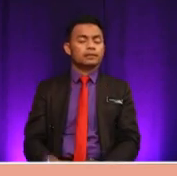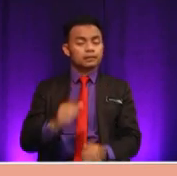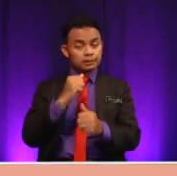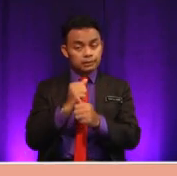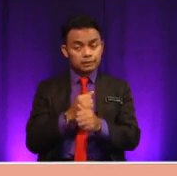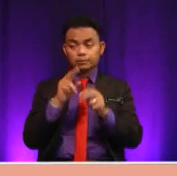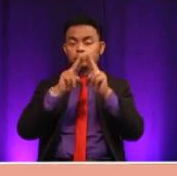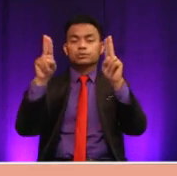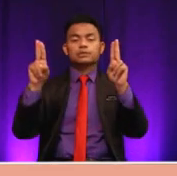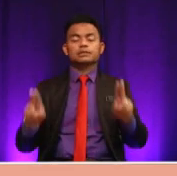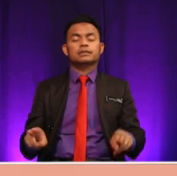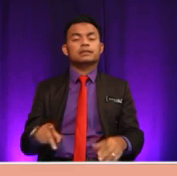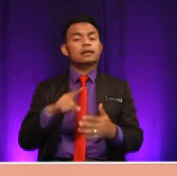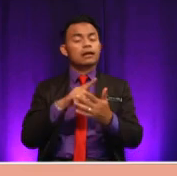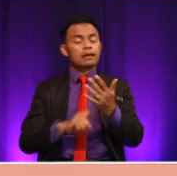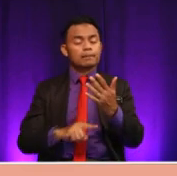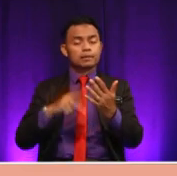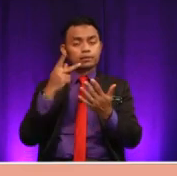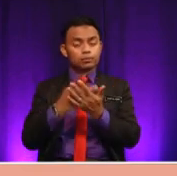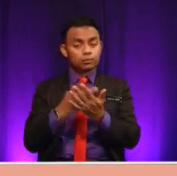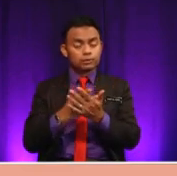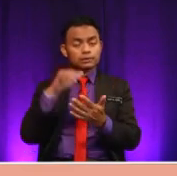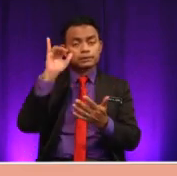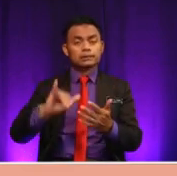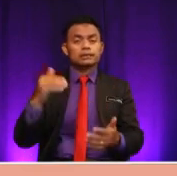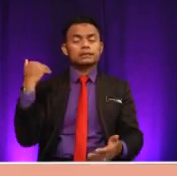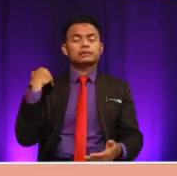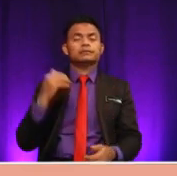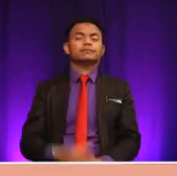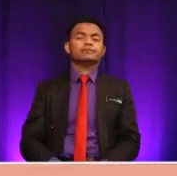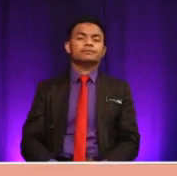setiap ujian yang terlibat baik